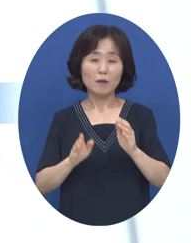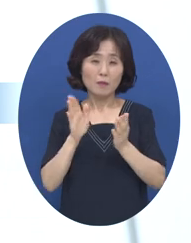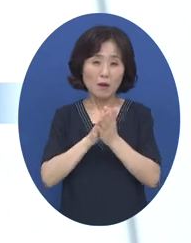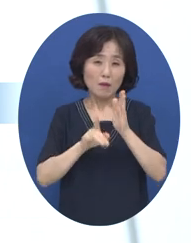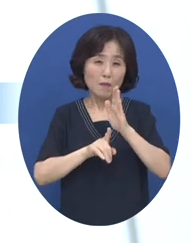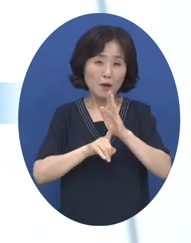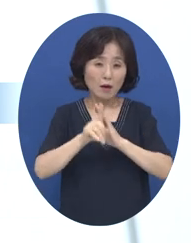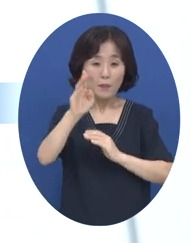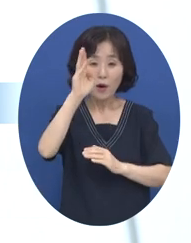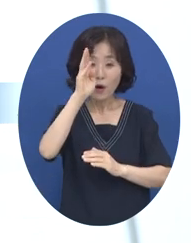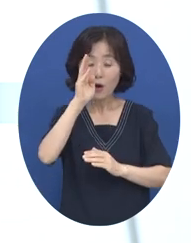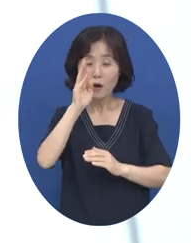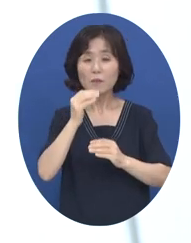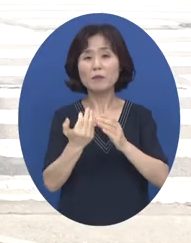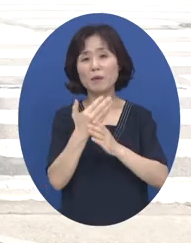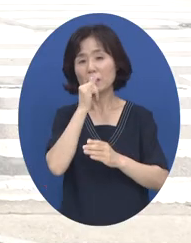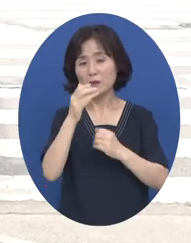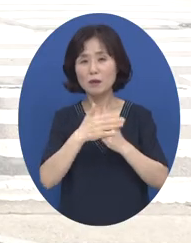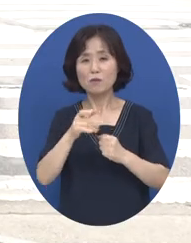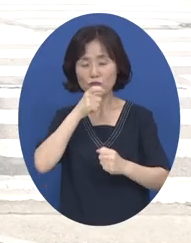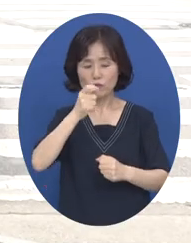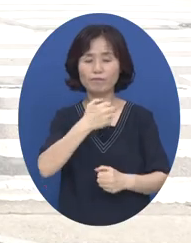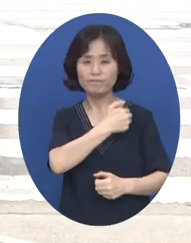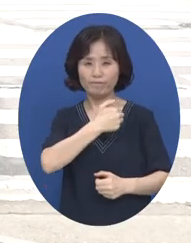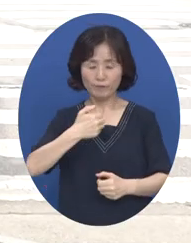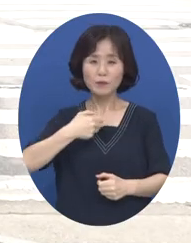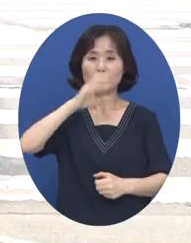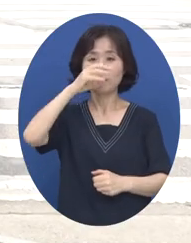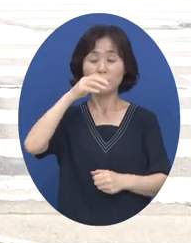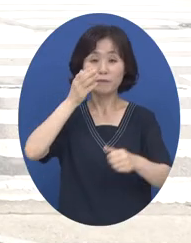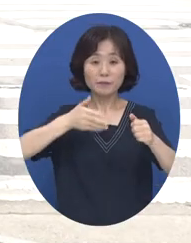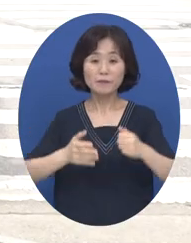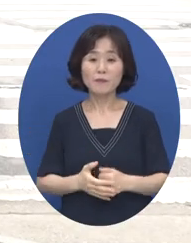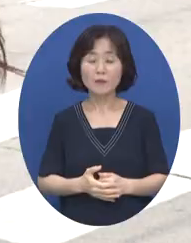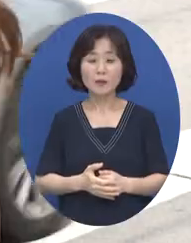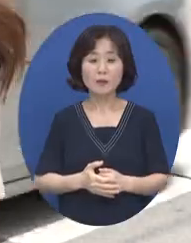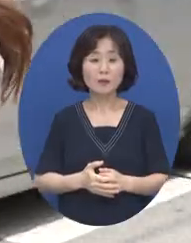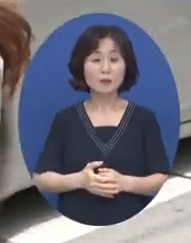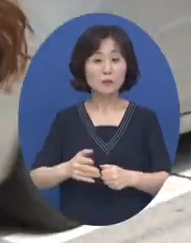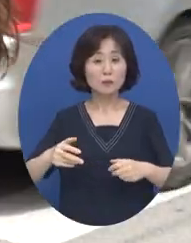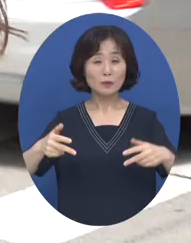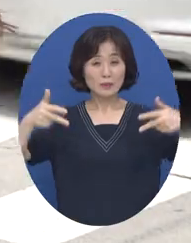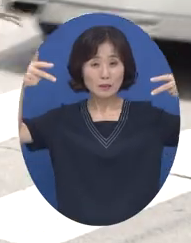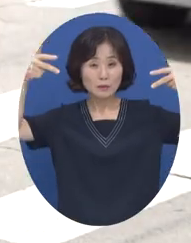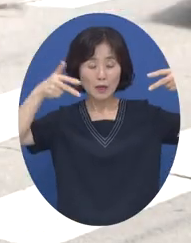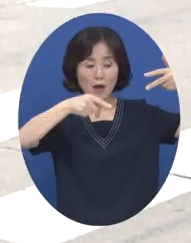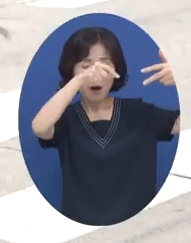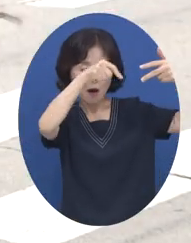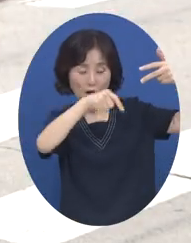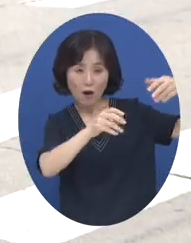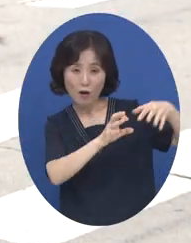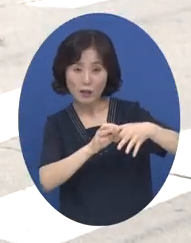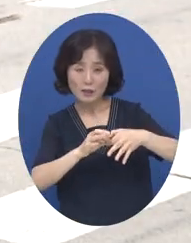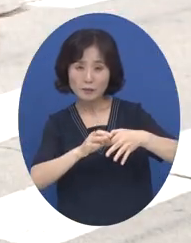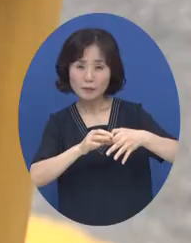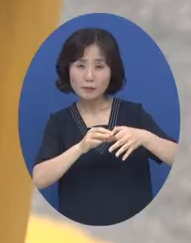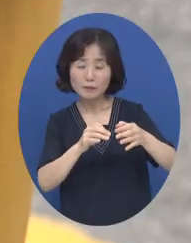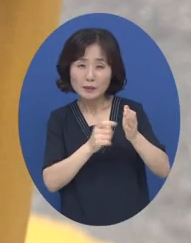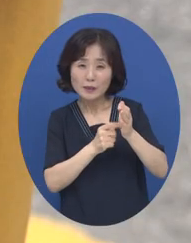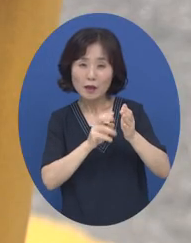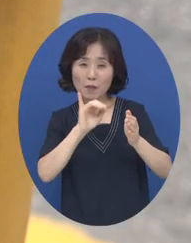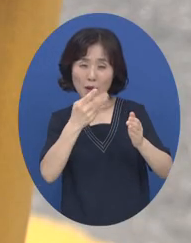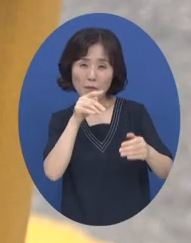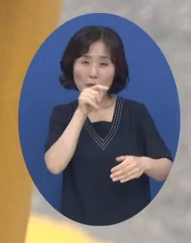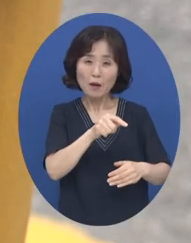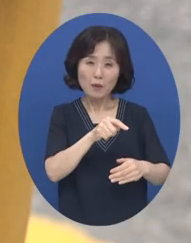있으니 물을 충분히 마시고. 이 밖에도 CCTV에 설치된 비상벨을 누르면 관제센터와 바로 연결돼